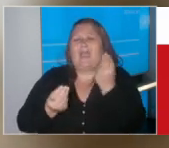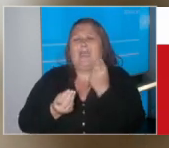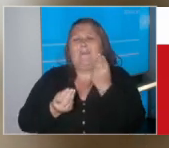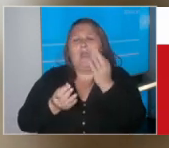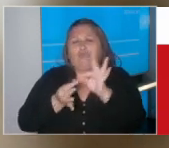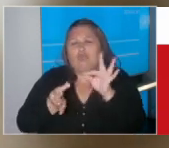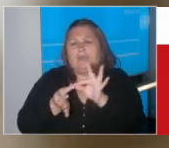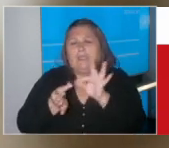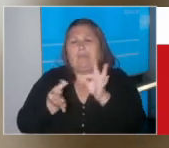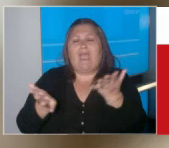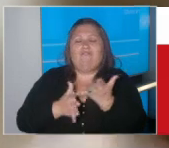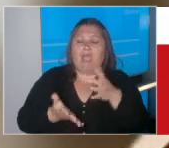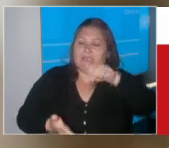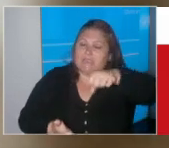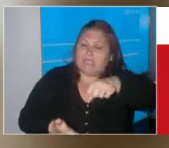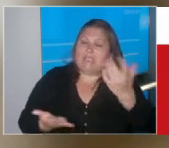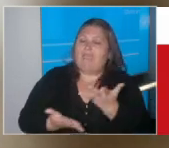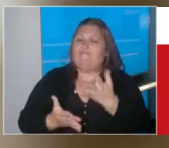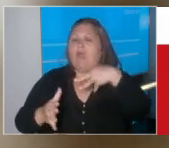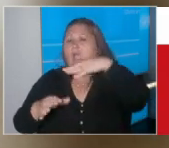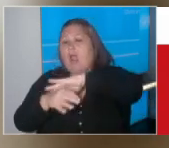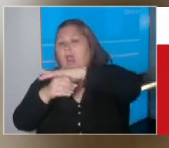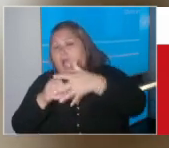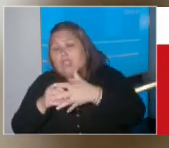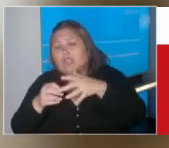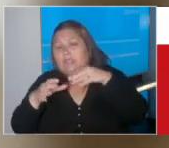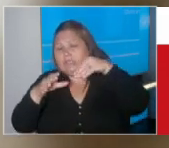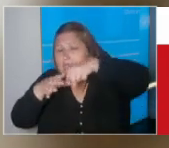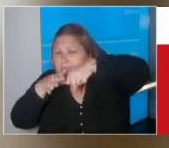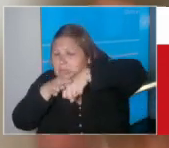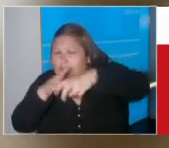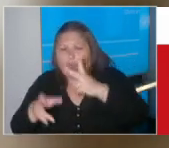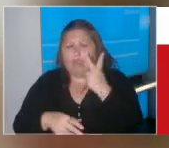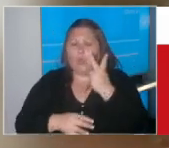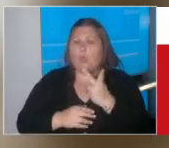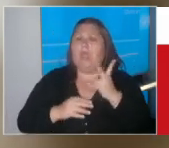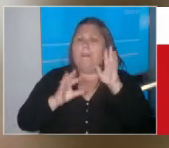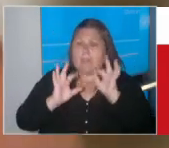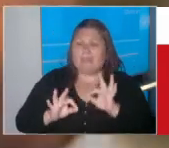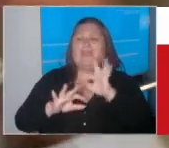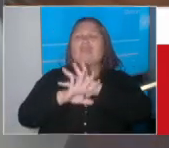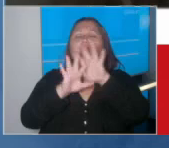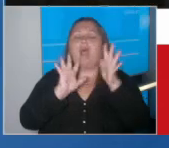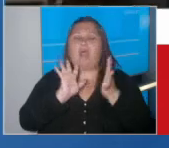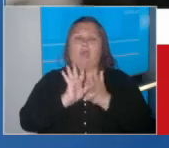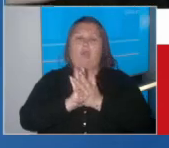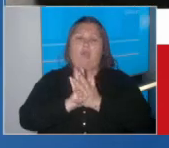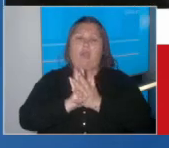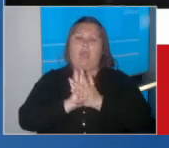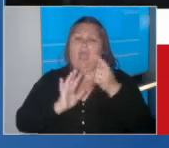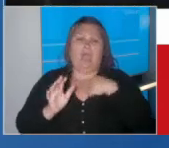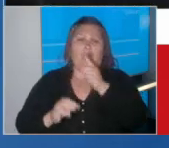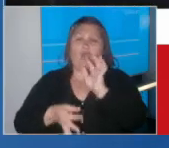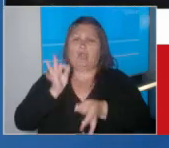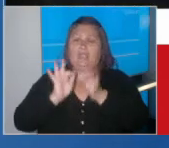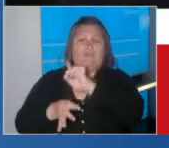איפה שמו שקית? מה היה בשקית? איך לחסות את השקית שלא יראו? זאת אומרת, זה באמת, יש שם את כל... אני לא עורך דין, אבל